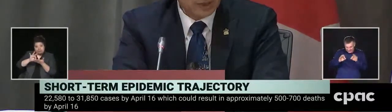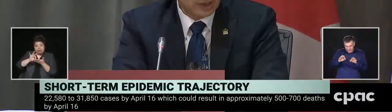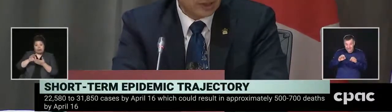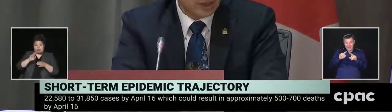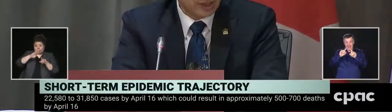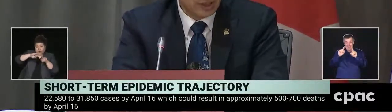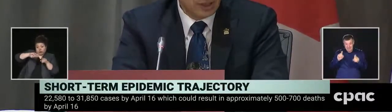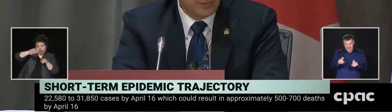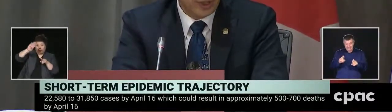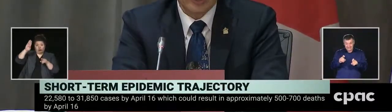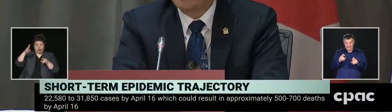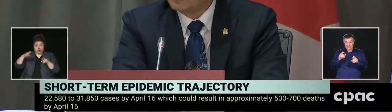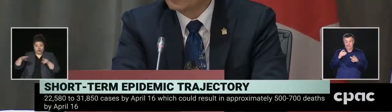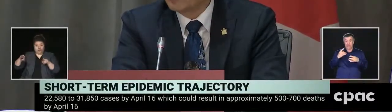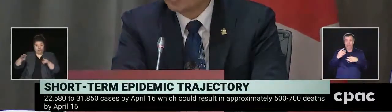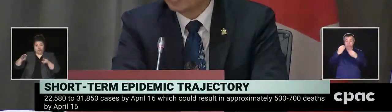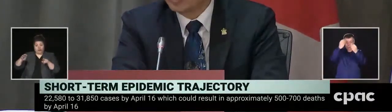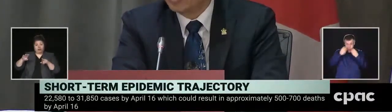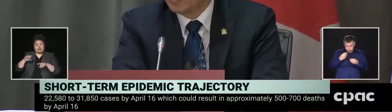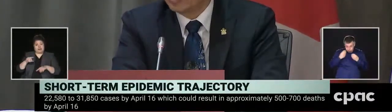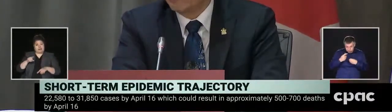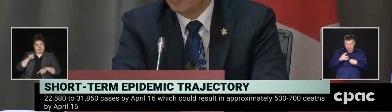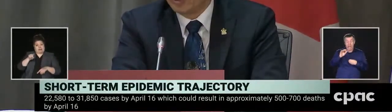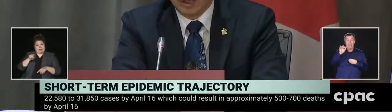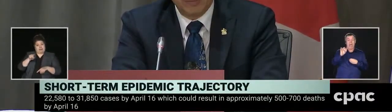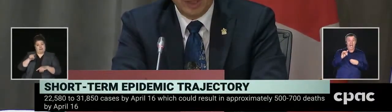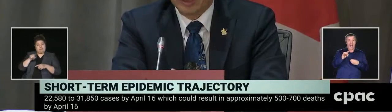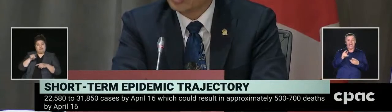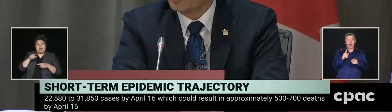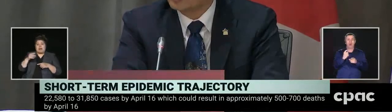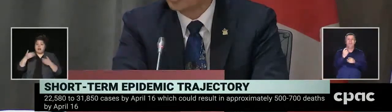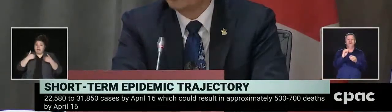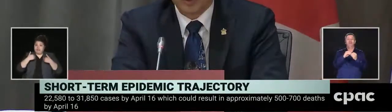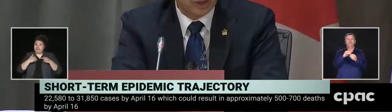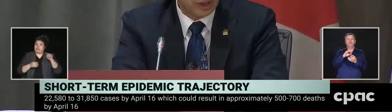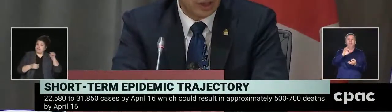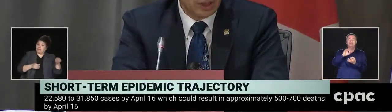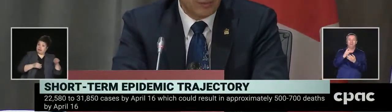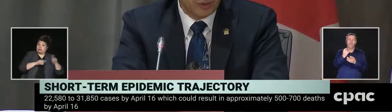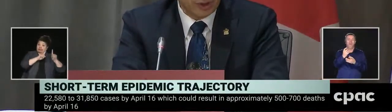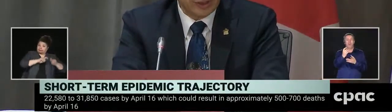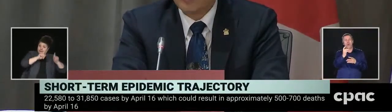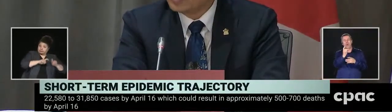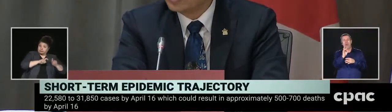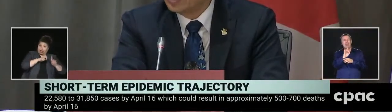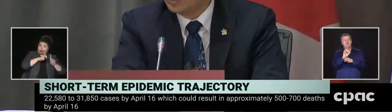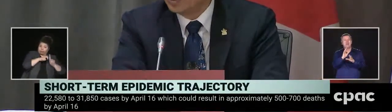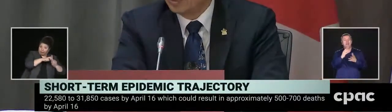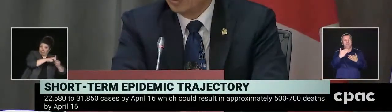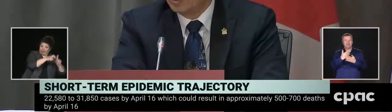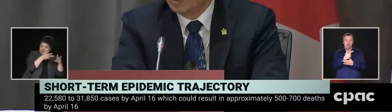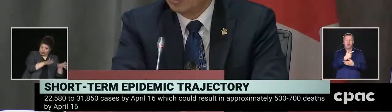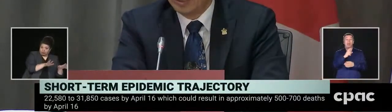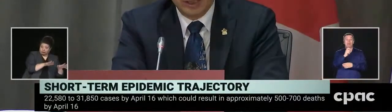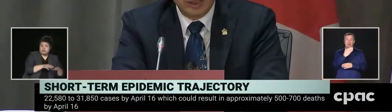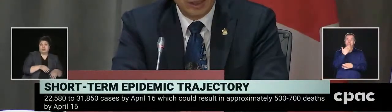Et je pense que c'est un peu artificiel parce que le Québec a fait un très bon job pour